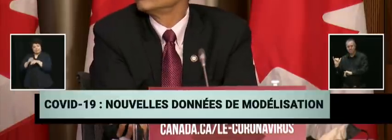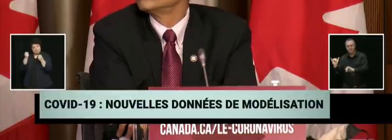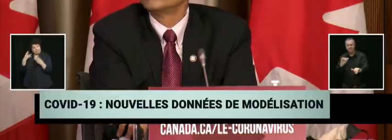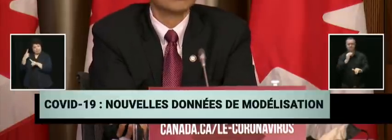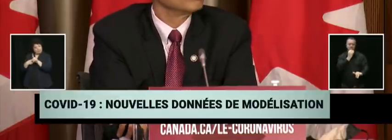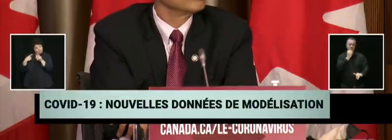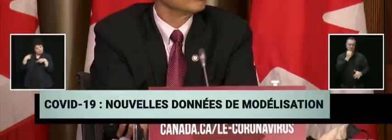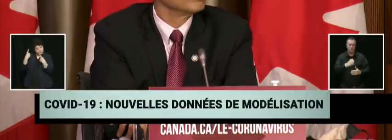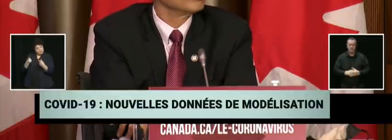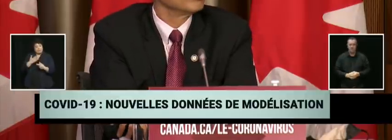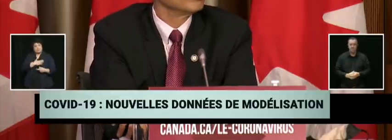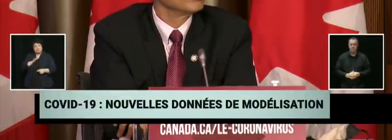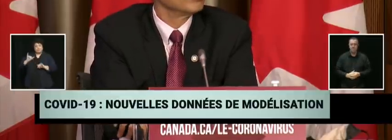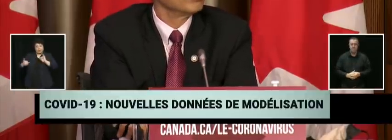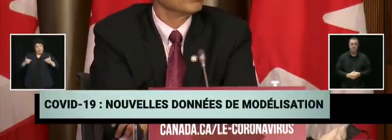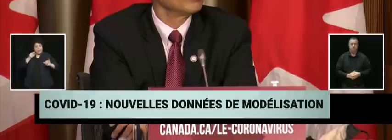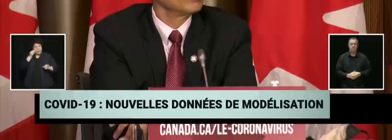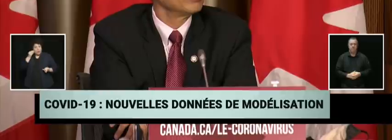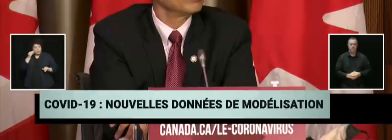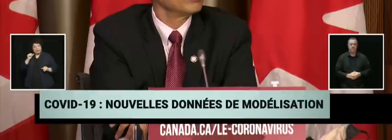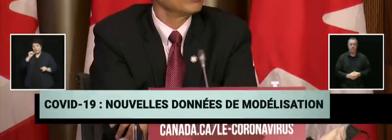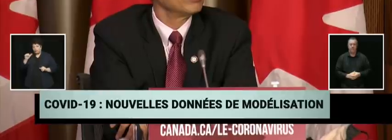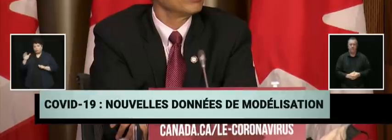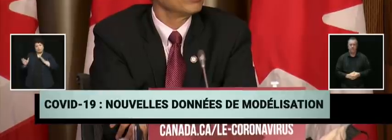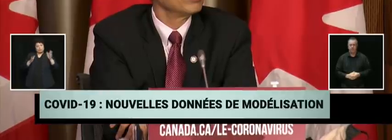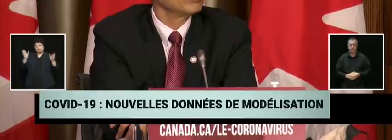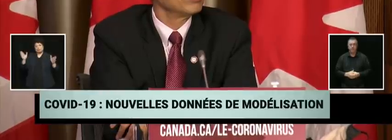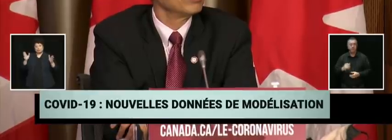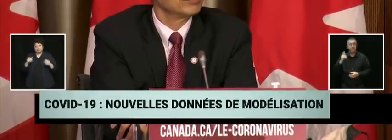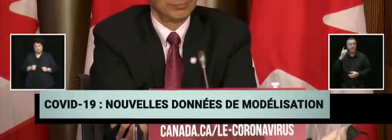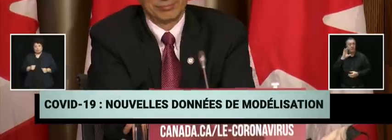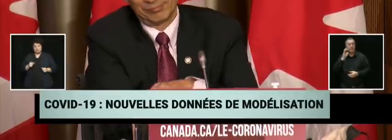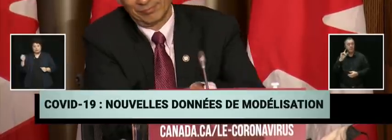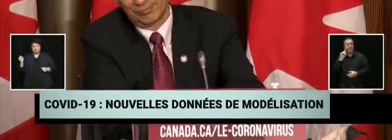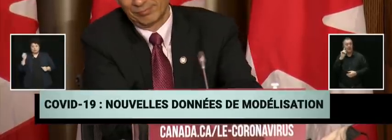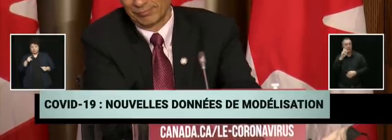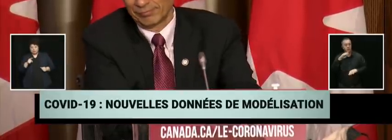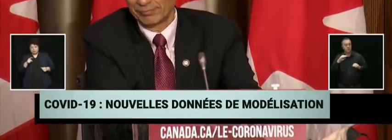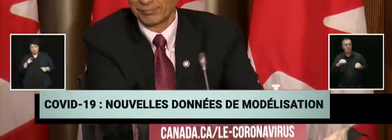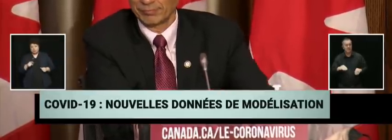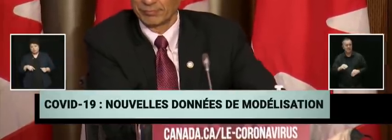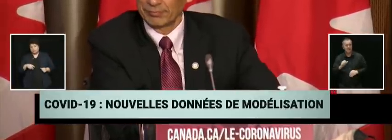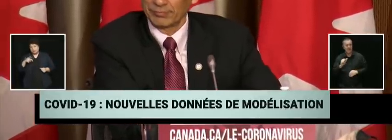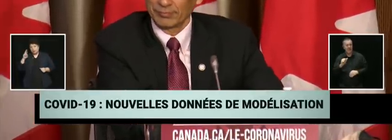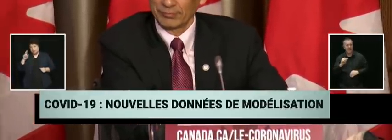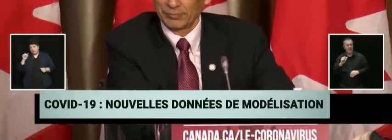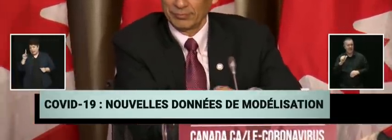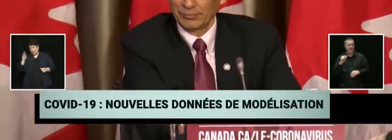Oui, Laurence Martin, Radio-Canada. Ma première question est pour la ministre Anand. Je comprends qu'on a encore peu de détails, mais j'essaie